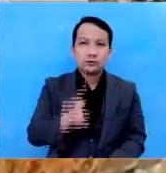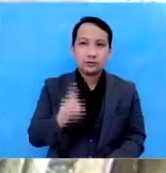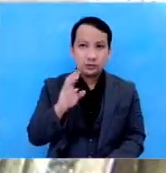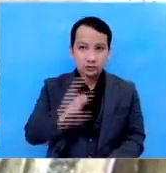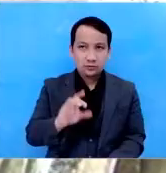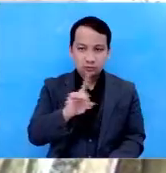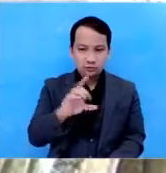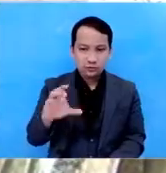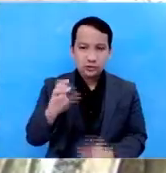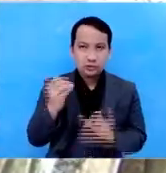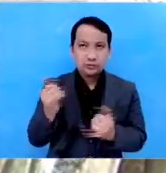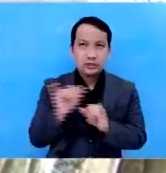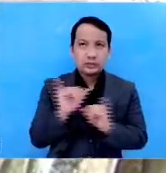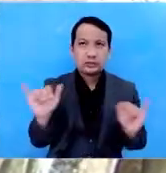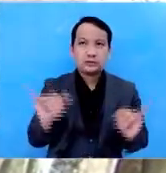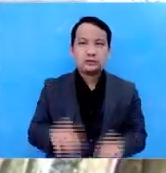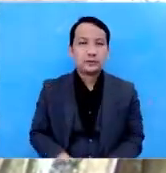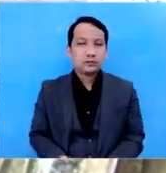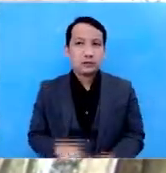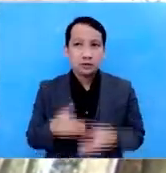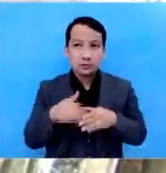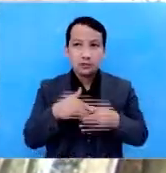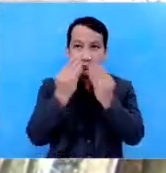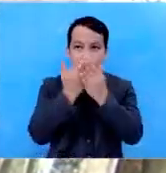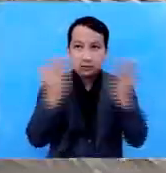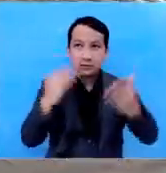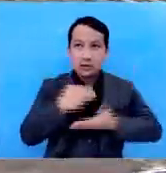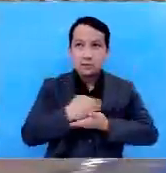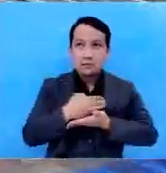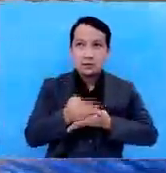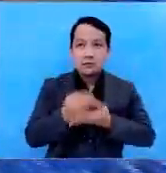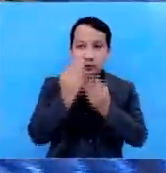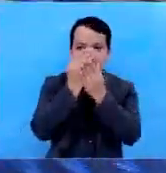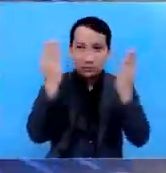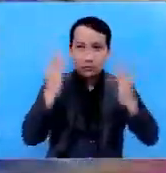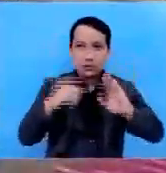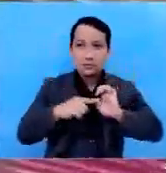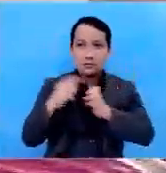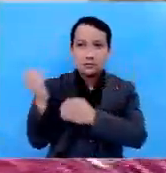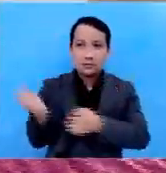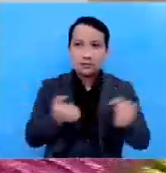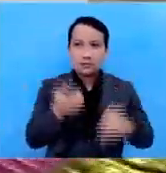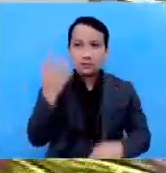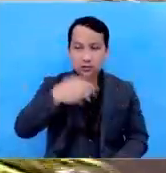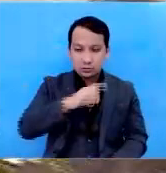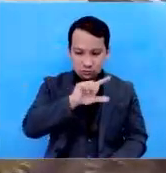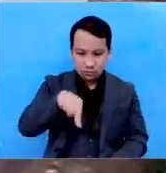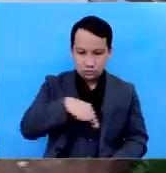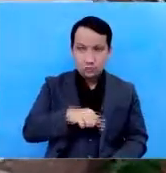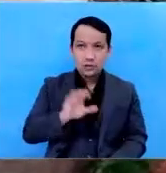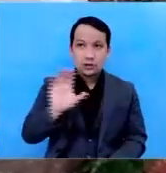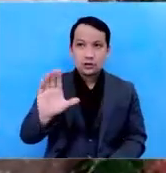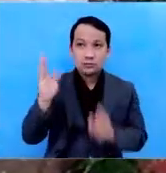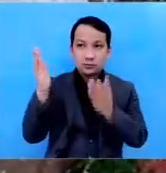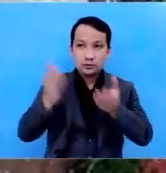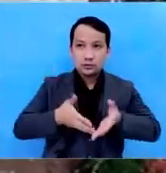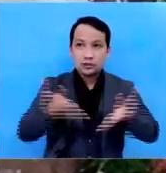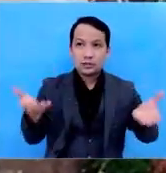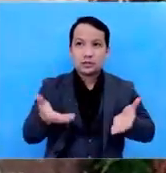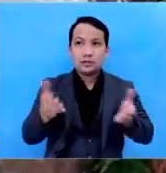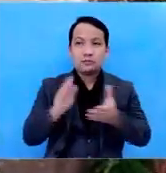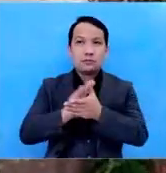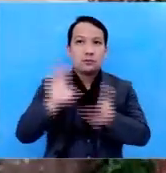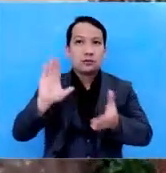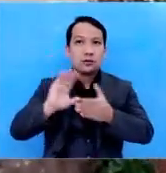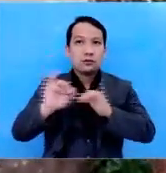ngayon. Sa mga nakakaluwag-luwag naman sa budget dyan, may mga export quality na Christmas decors din sila rito na mas mahal kumpara sa